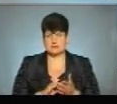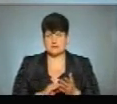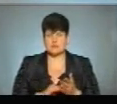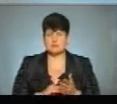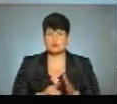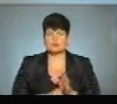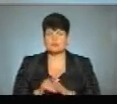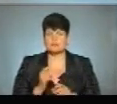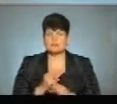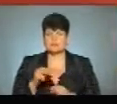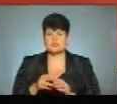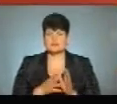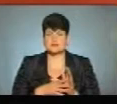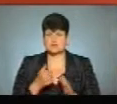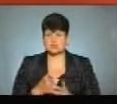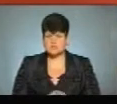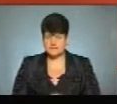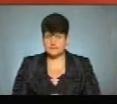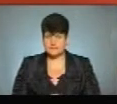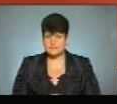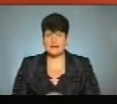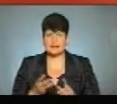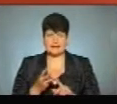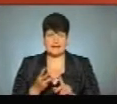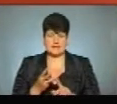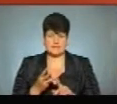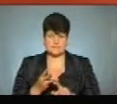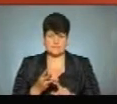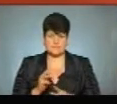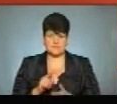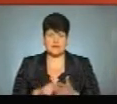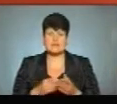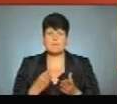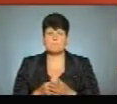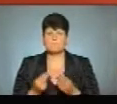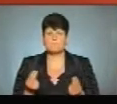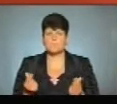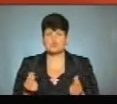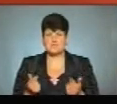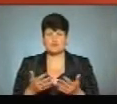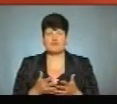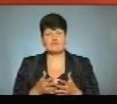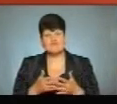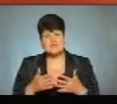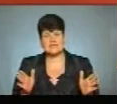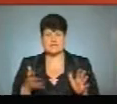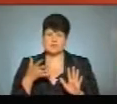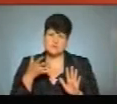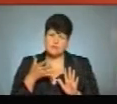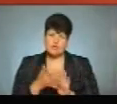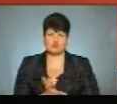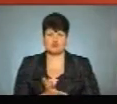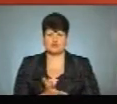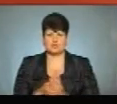діяти з 2019 року. Зрозуміло. І третій пункт – питання бюджету, відкритості, прозорості